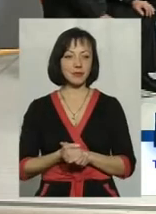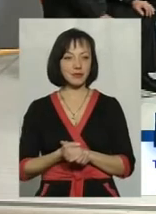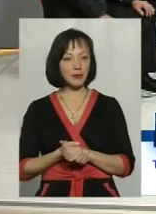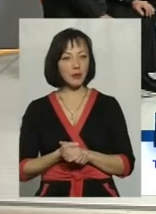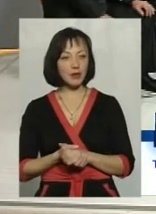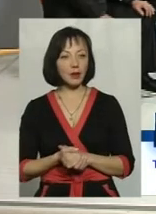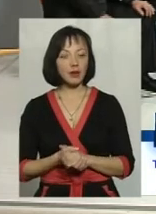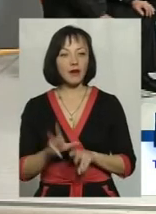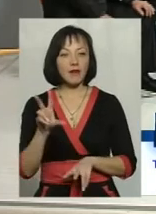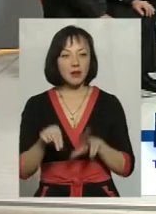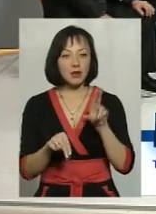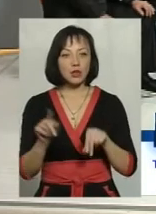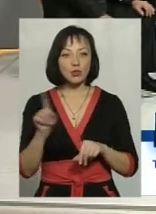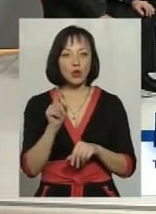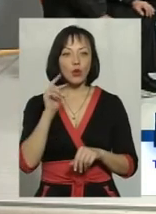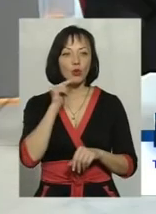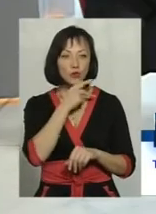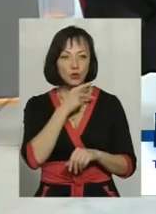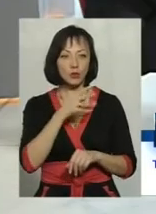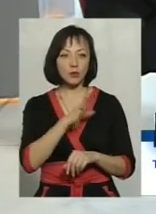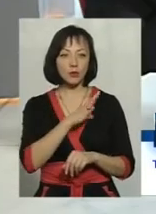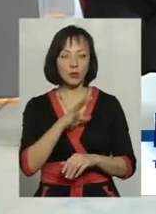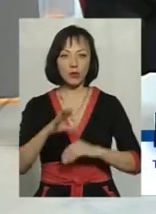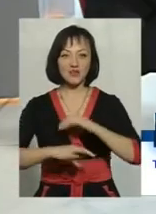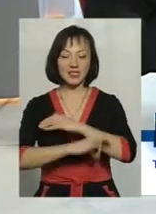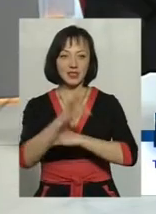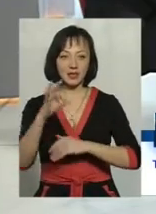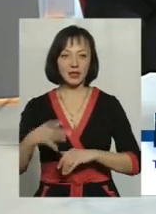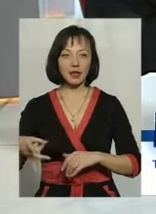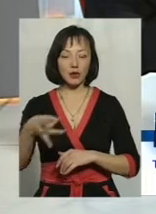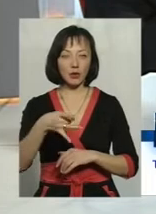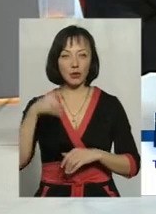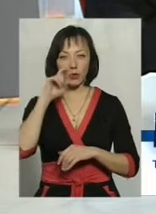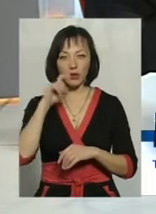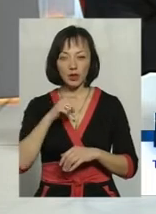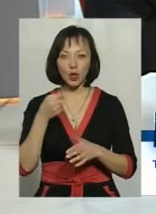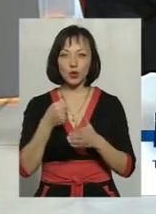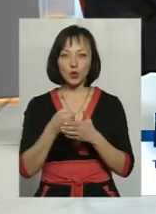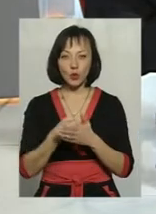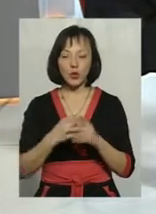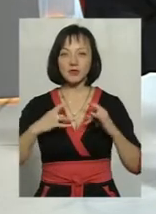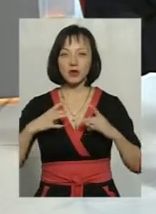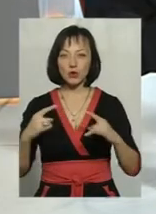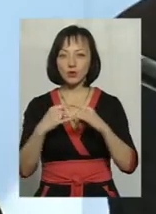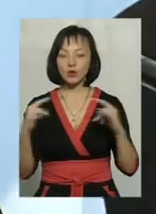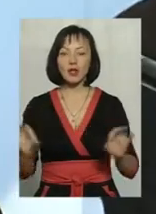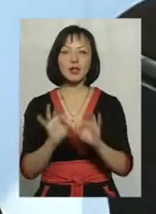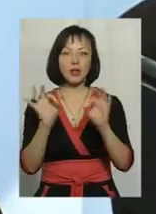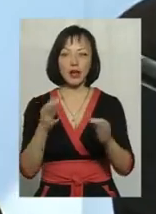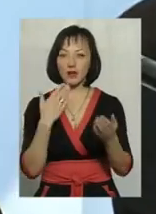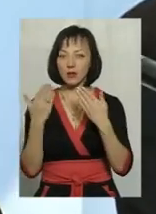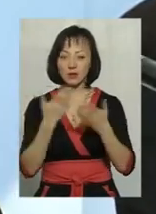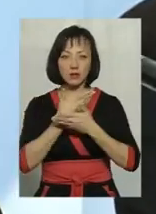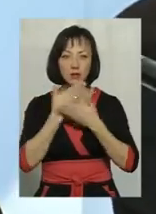що отруєння, яке мало місце в східних регіонах України, до святкового столу не має ніякого